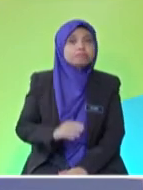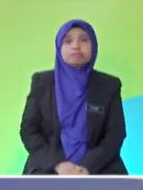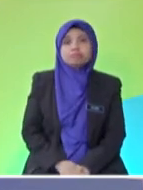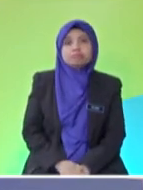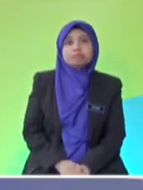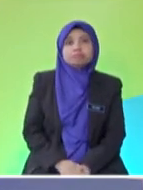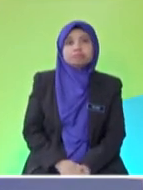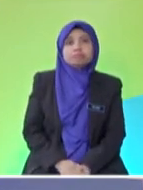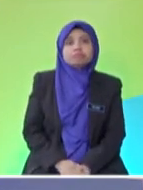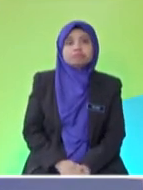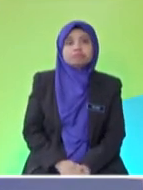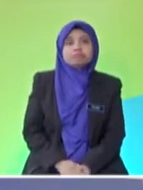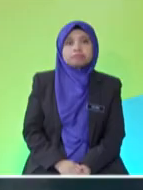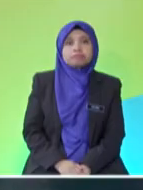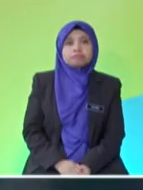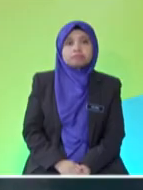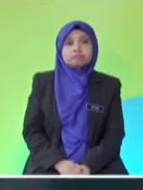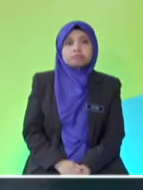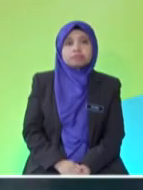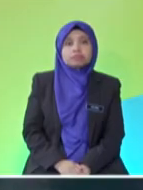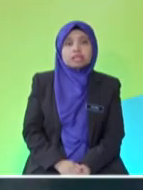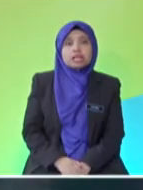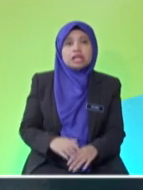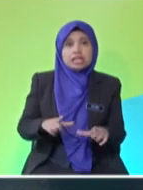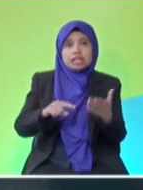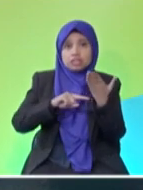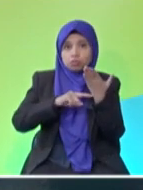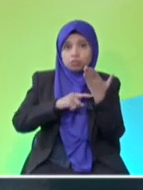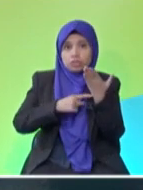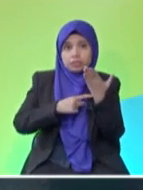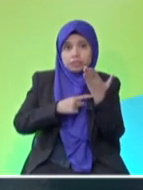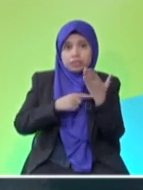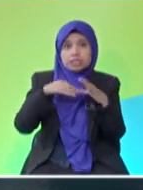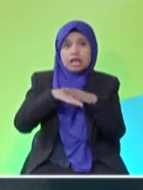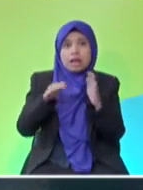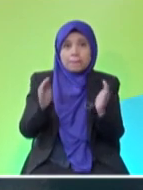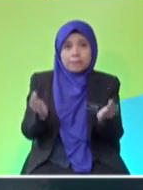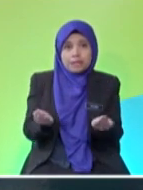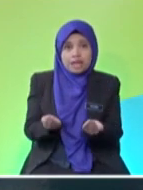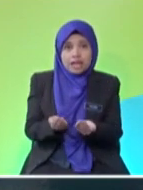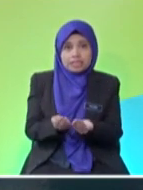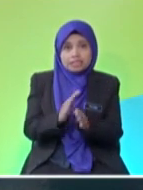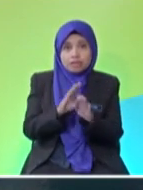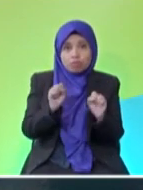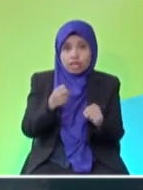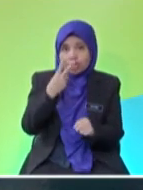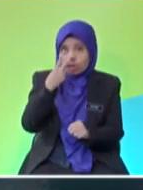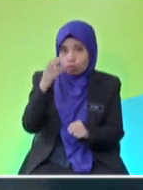oke bagus oke di dalam bekas tersebut Mira Jangan curi lihat Ya